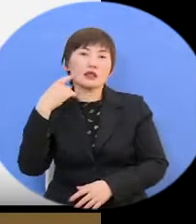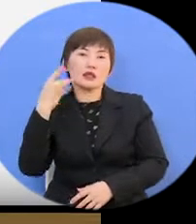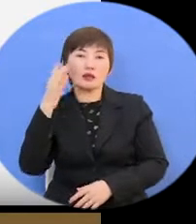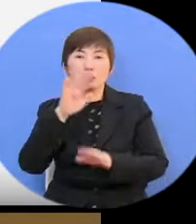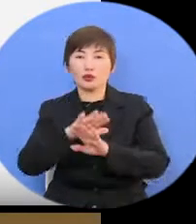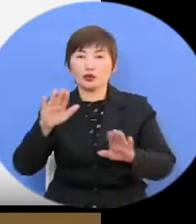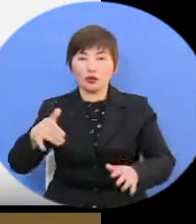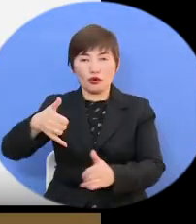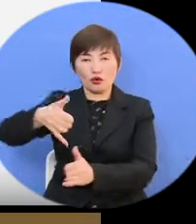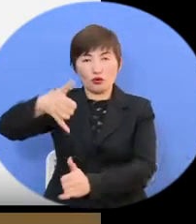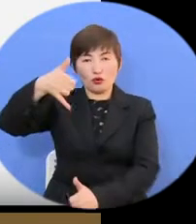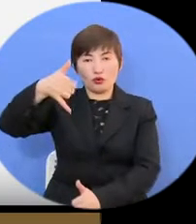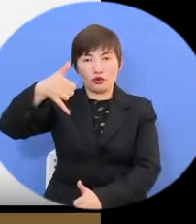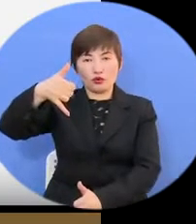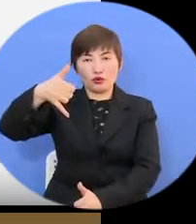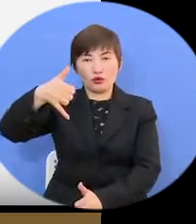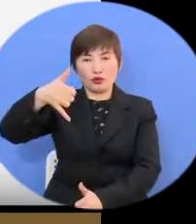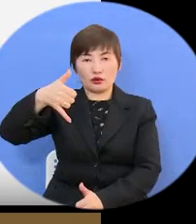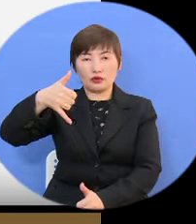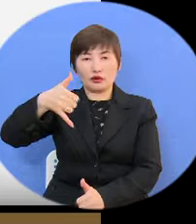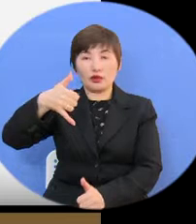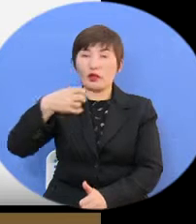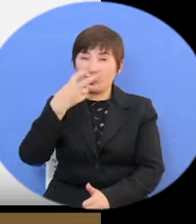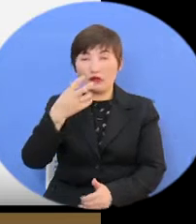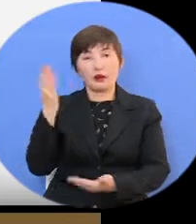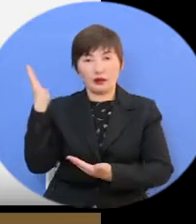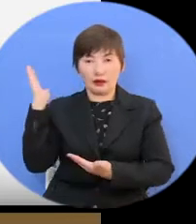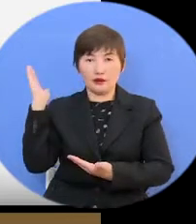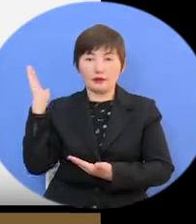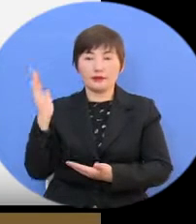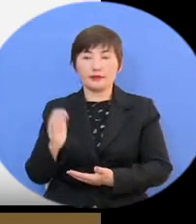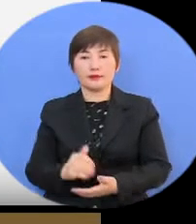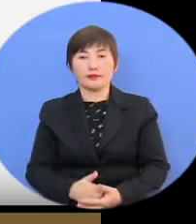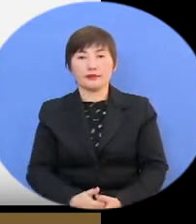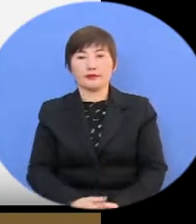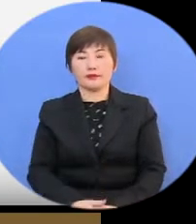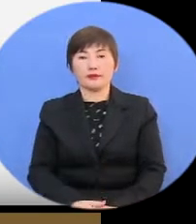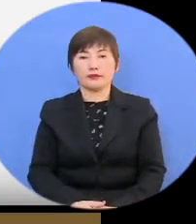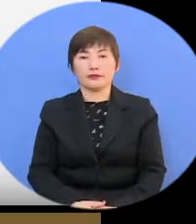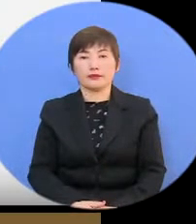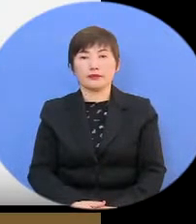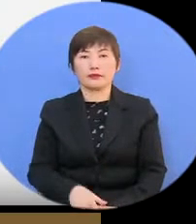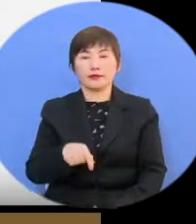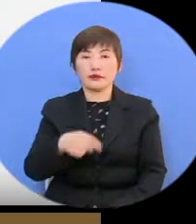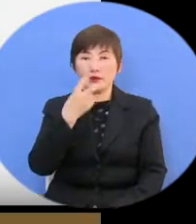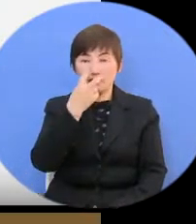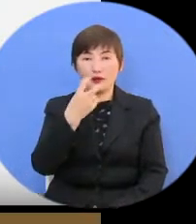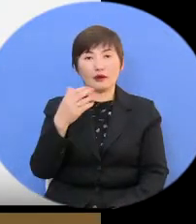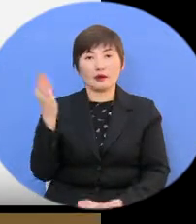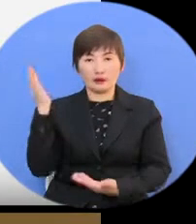биеийн өндрийн одоо өндрийн үзүүлэлтийг онцолж авсан харагдаж байна. За эндээс харахад